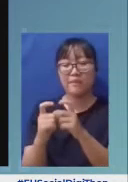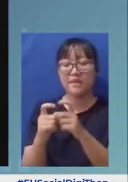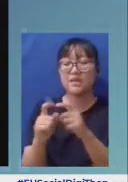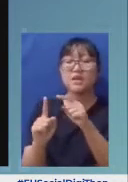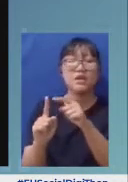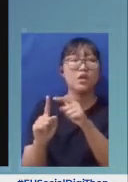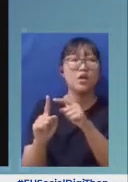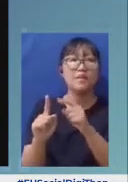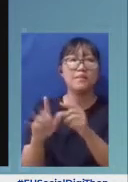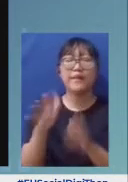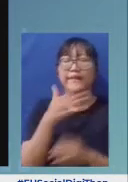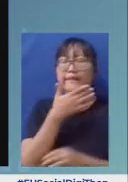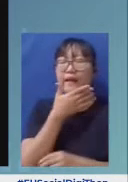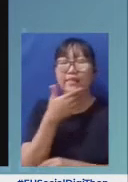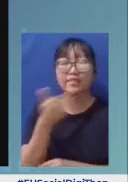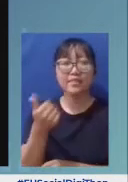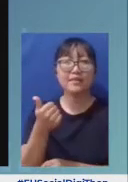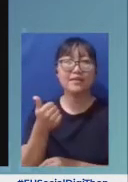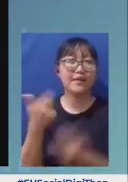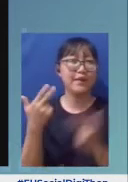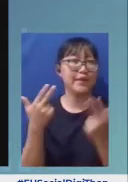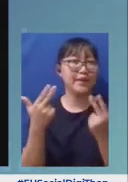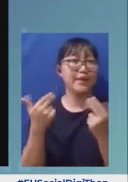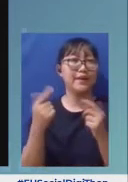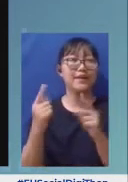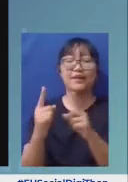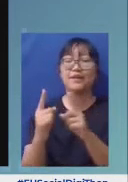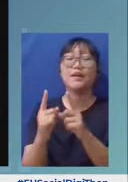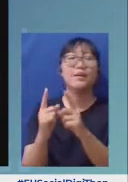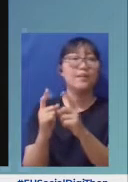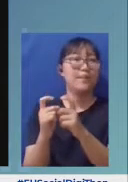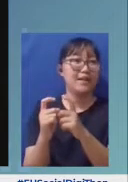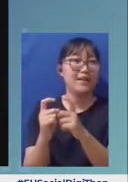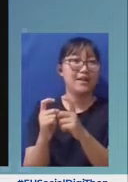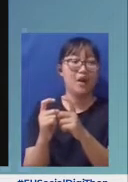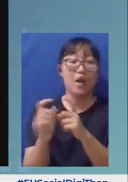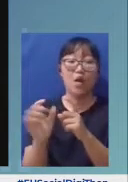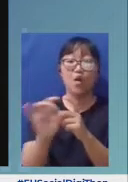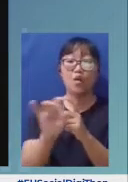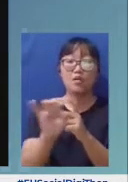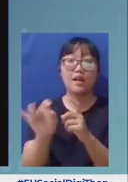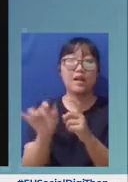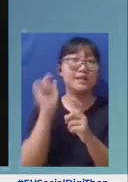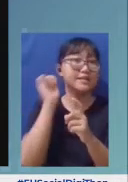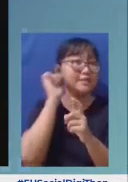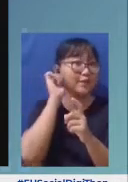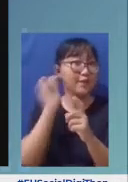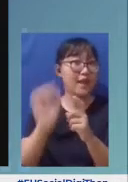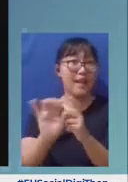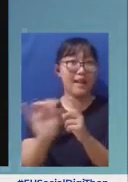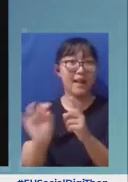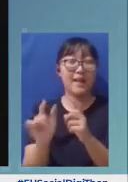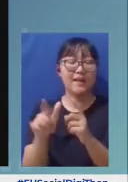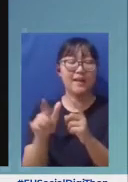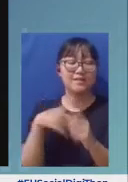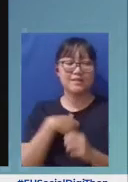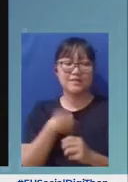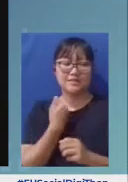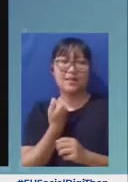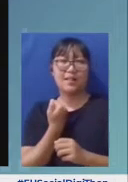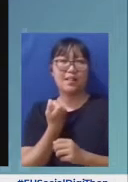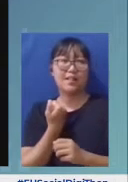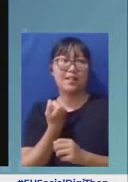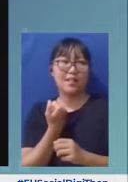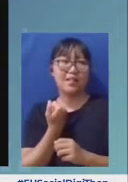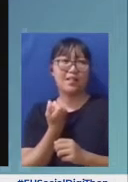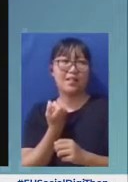itu. Ya. Nah, sebel dong cewek-cewek itu, ya. Lalu apa yang dikerjakan oleh sebenarnya provokatornya